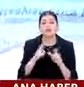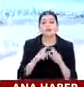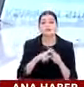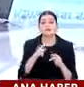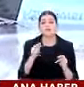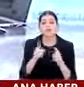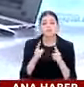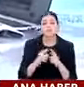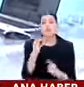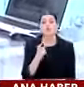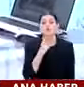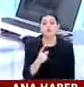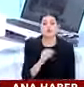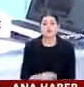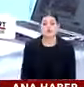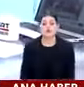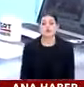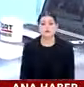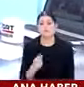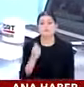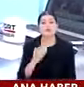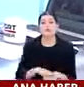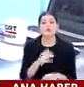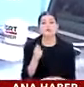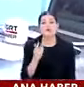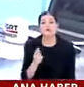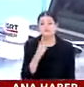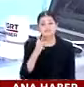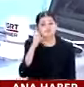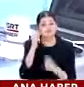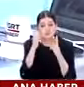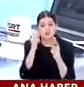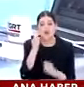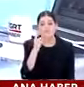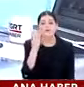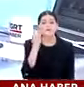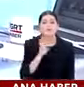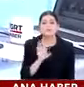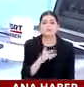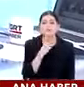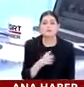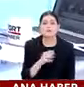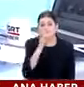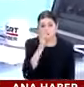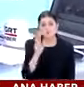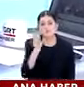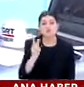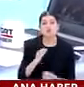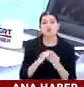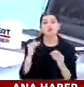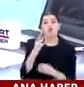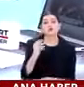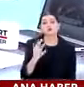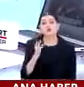katılsın diyoruz ama öncelikle Eee ne kadar olacağına dair senaryoları biraz da haberde de izledik Ee 500 doların Üzerine